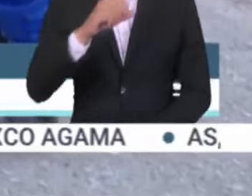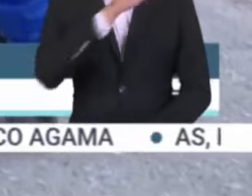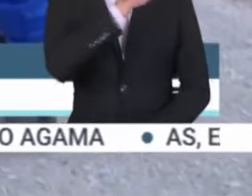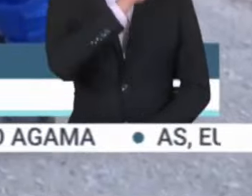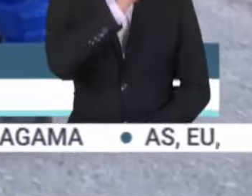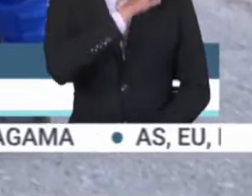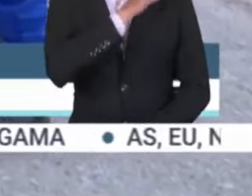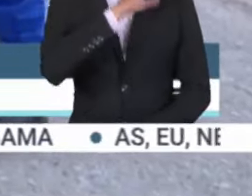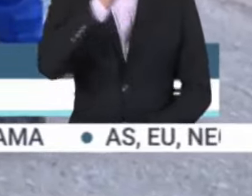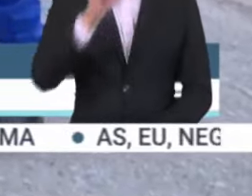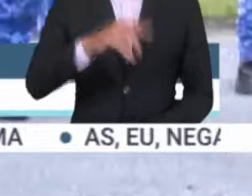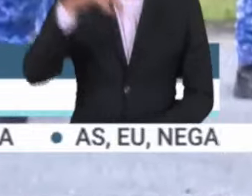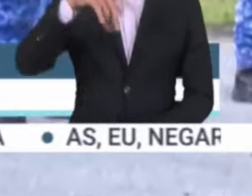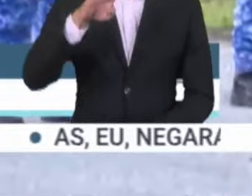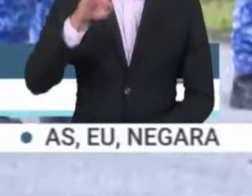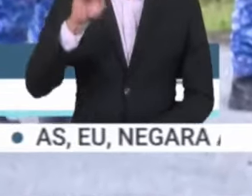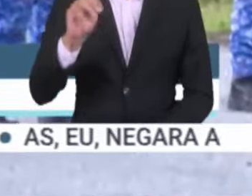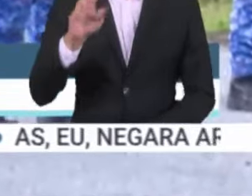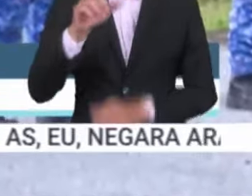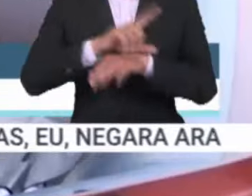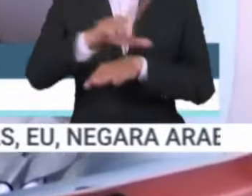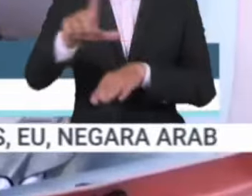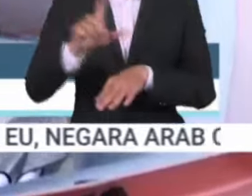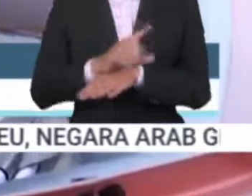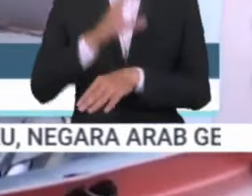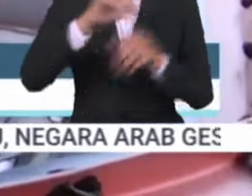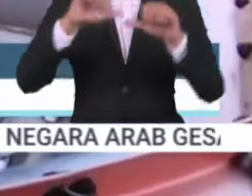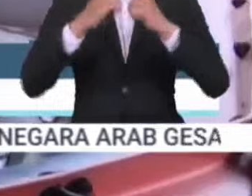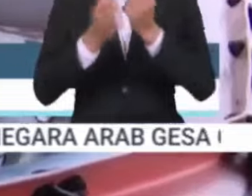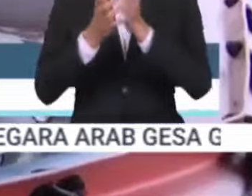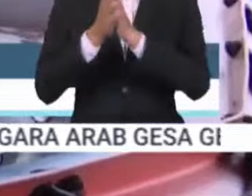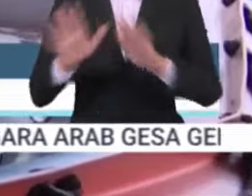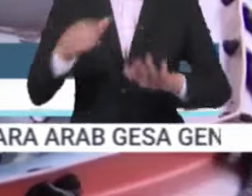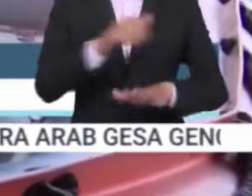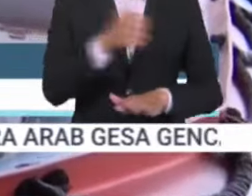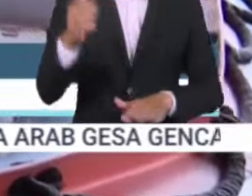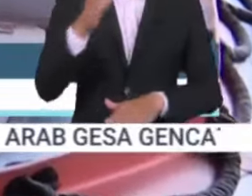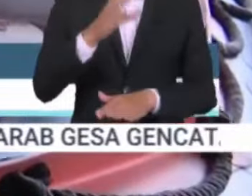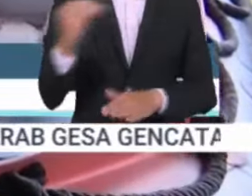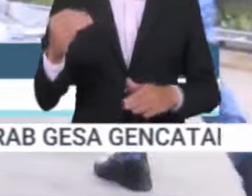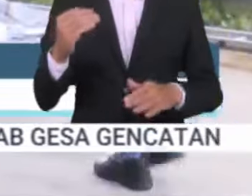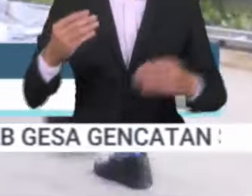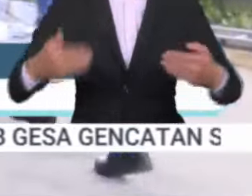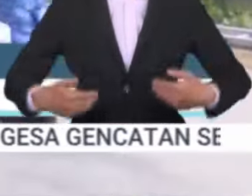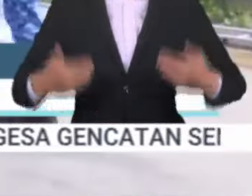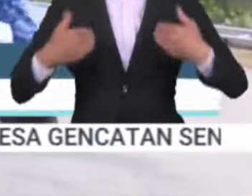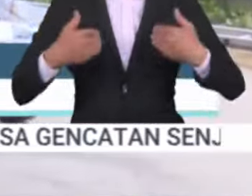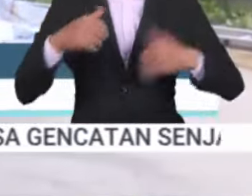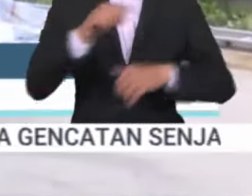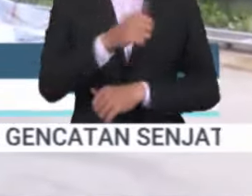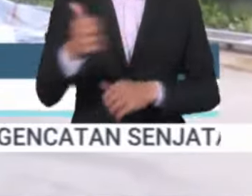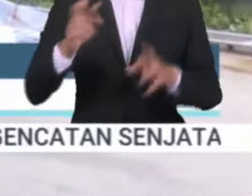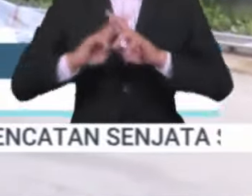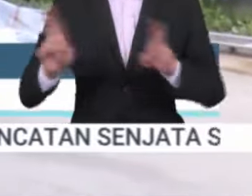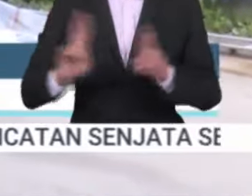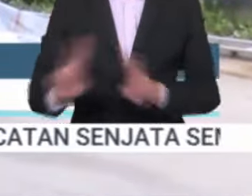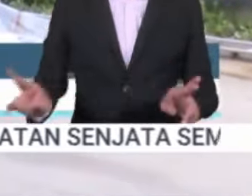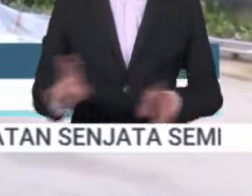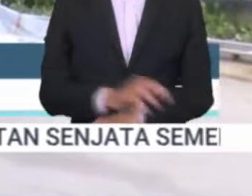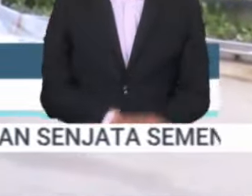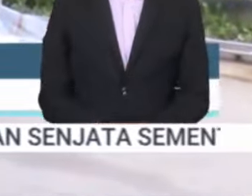Bencana Daerah JPBD Labuan, agensi penyelamat lain dan Perbadanan Labuan sentiasa dalam keadaan